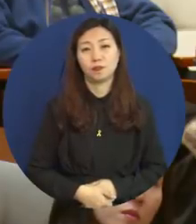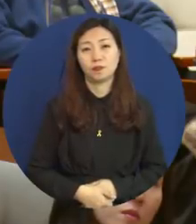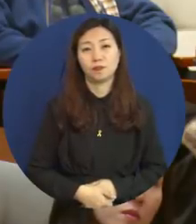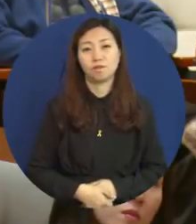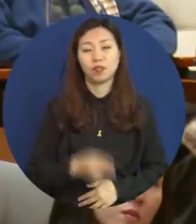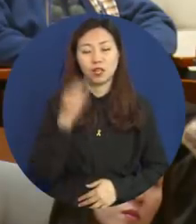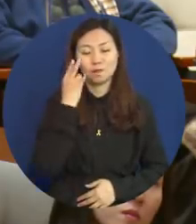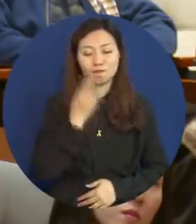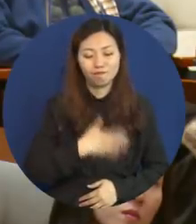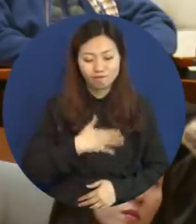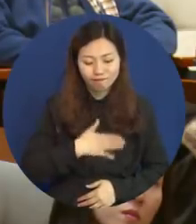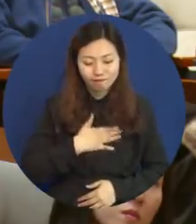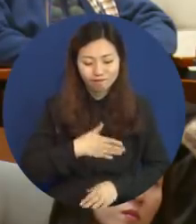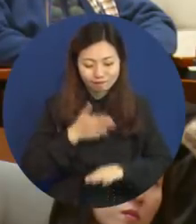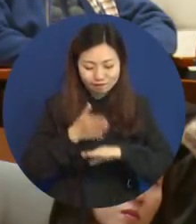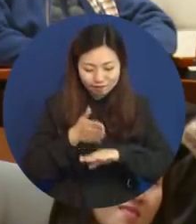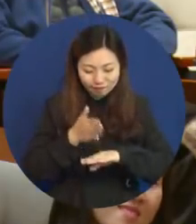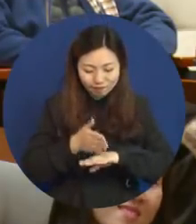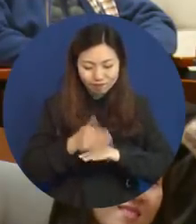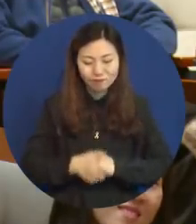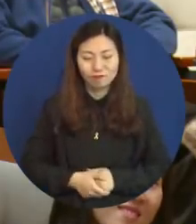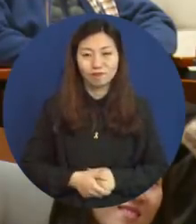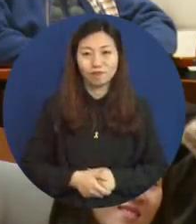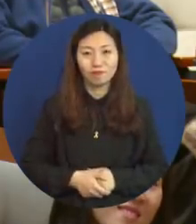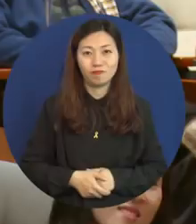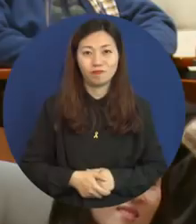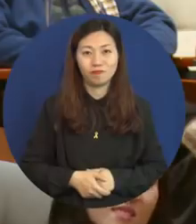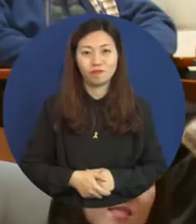네, 알겠습니다. 감사합니다.